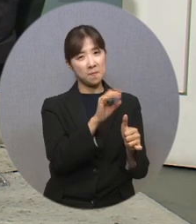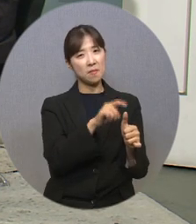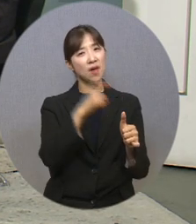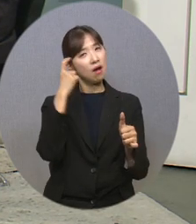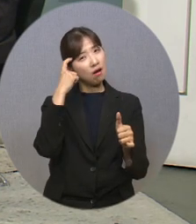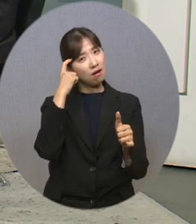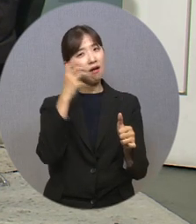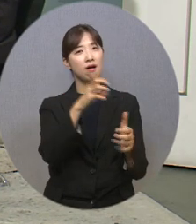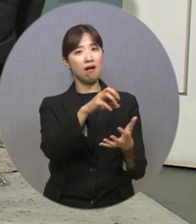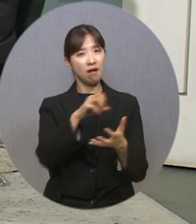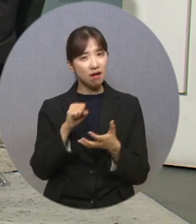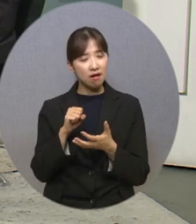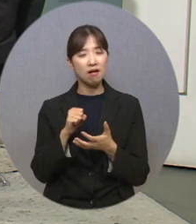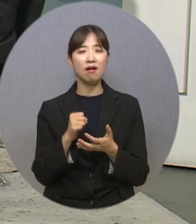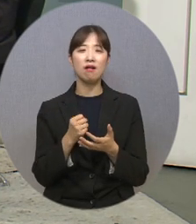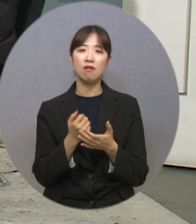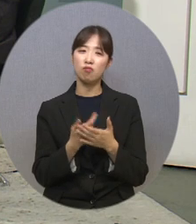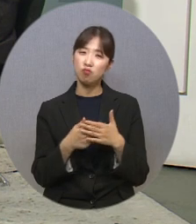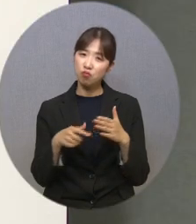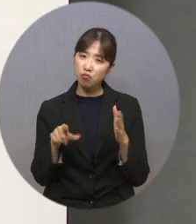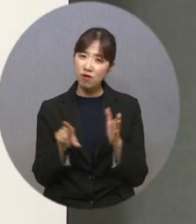생각해 갈 수 있도록